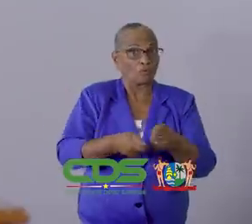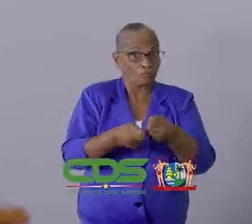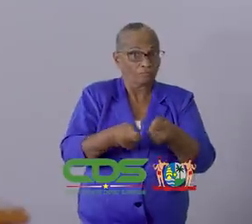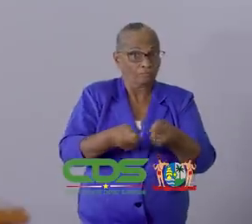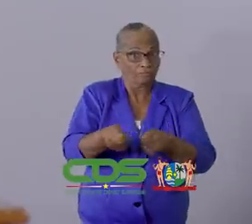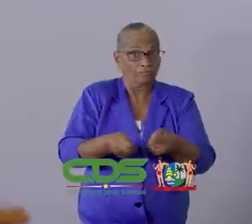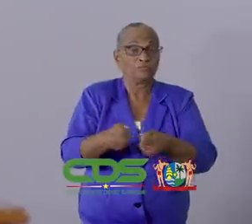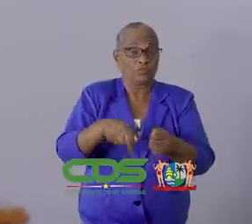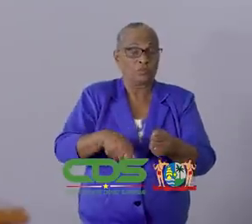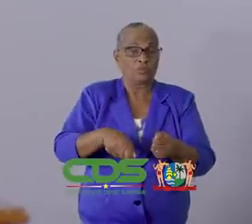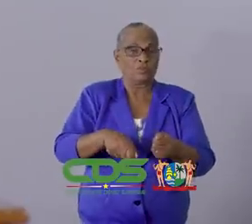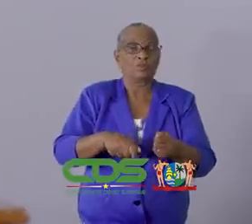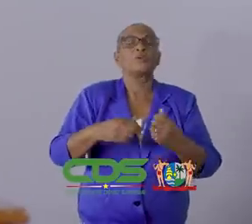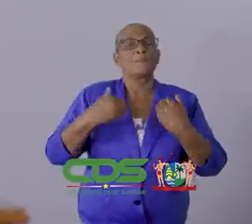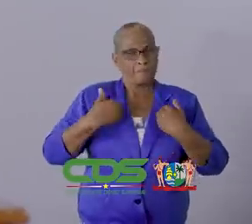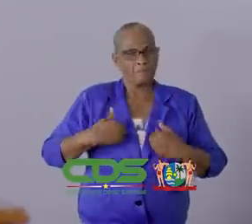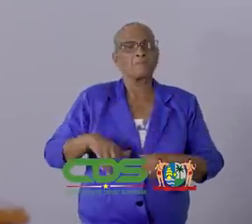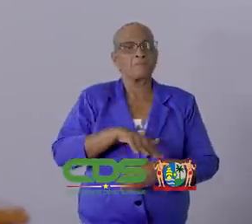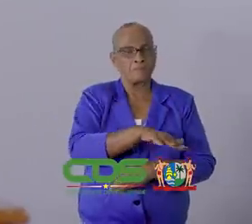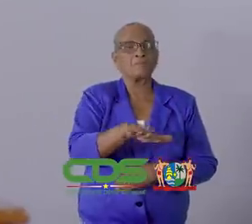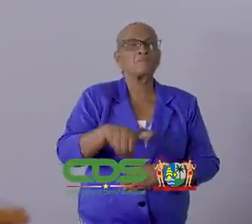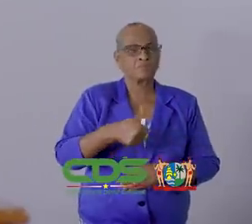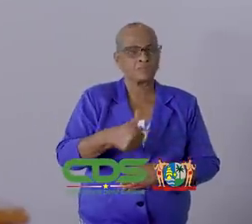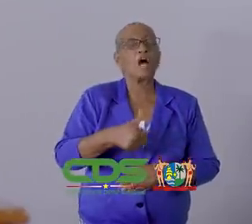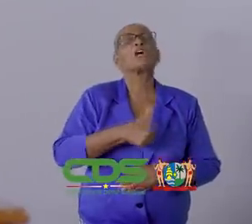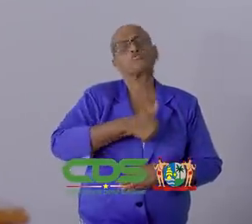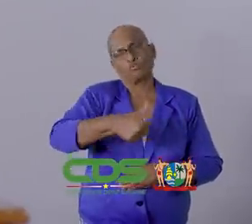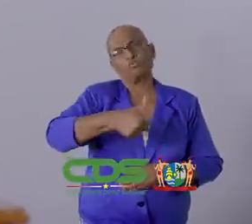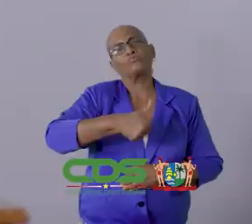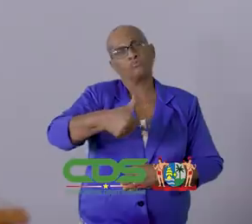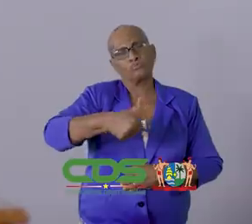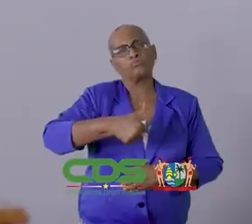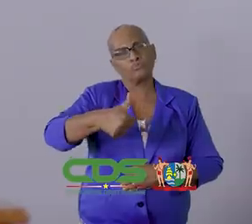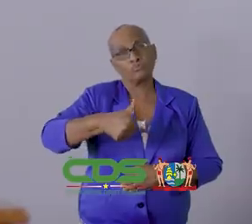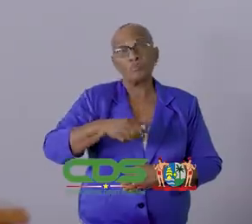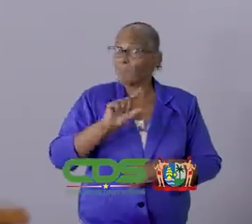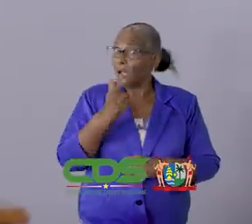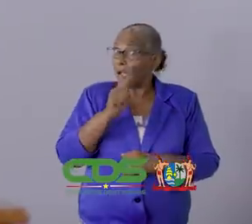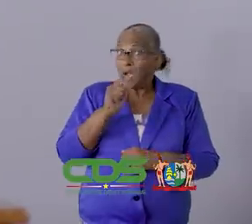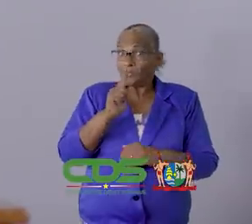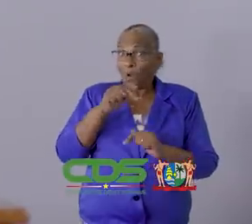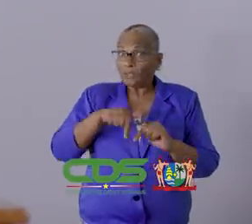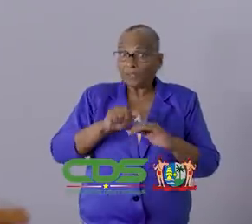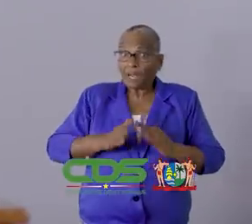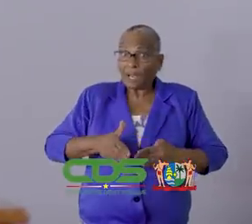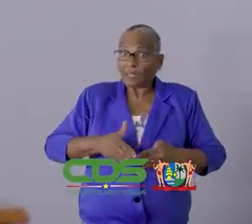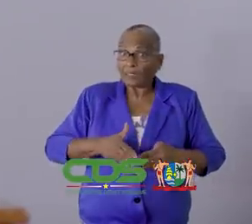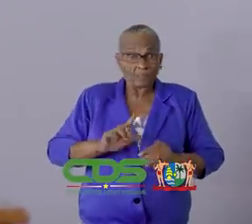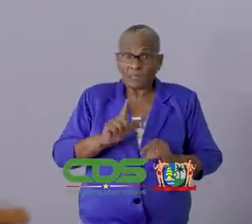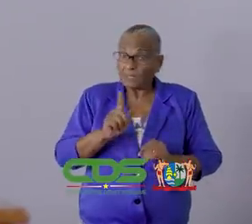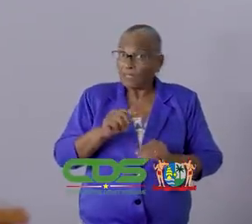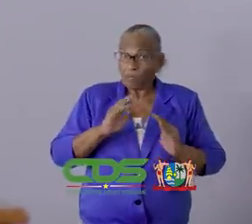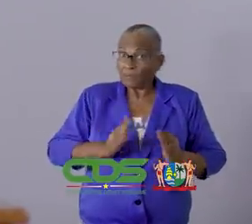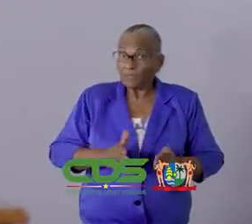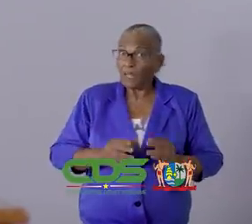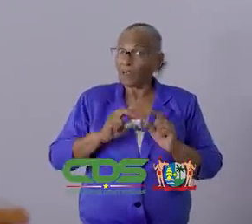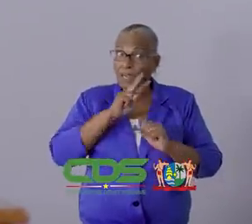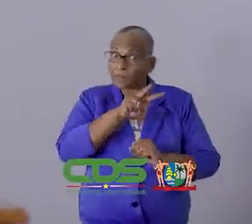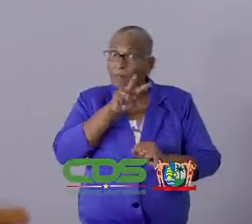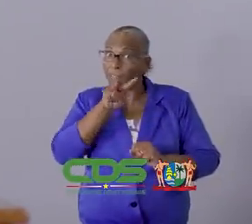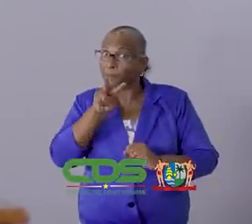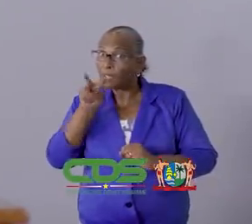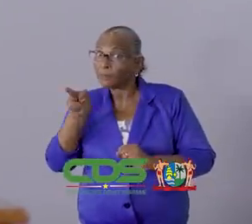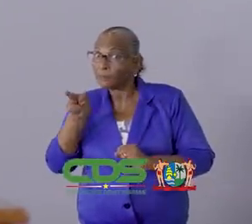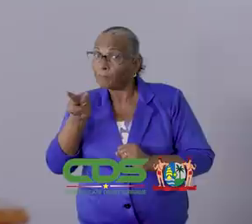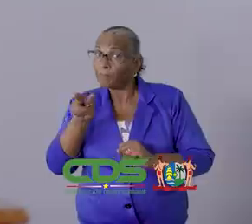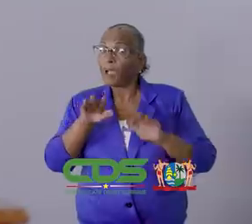onder controle. Landgenoten, het gaat de goede kant op. Maar we zijn er nog lang niet. Blijft u dus